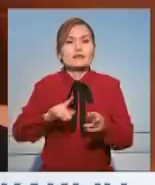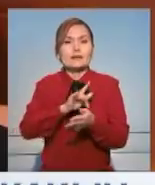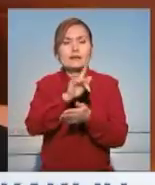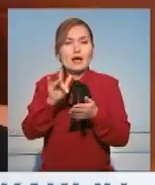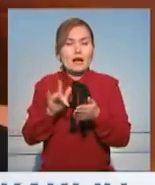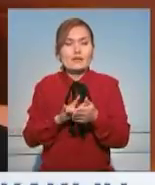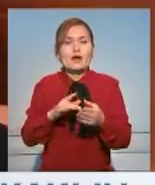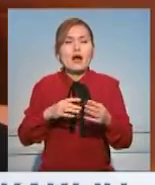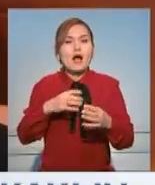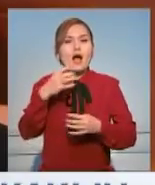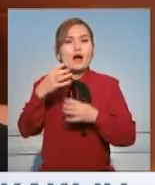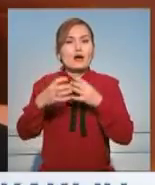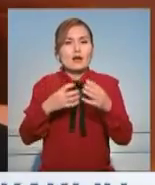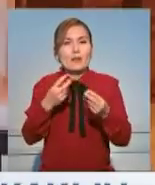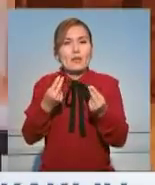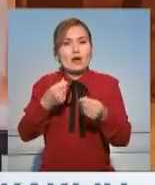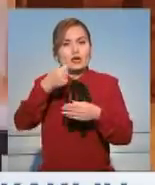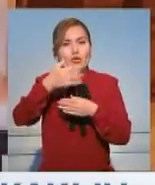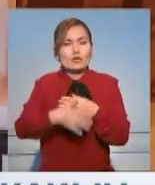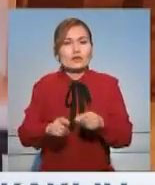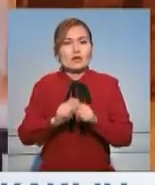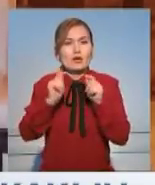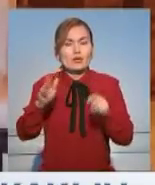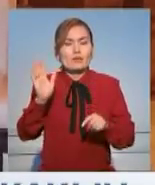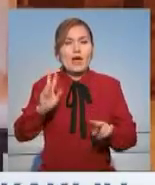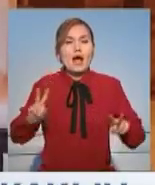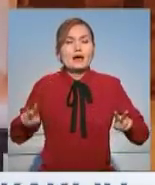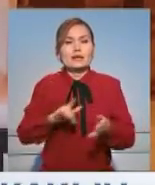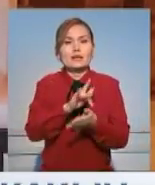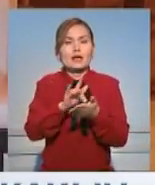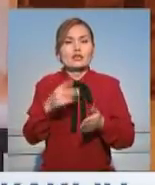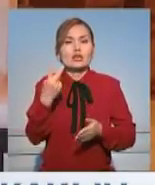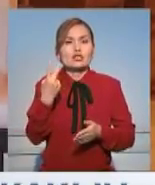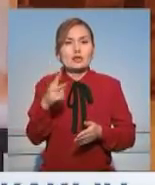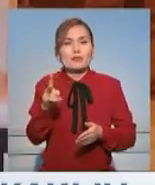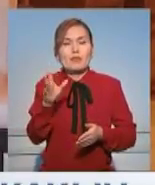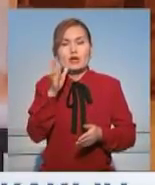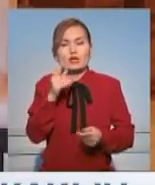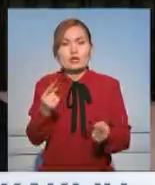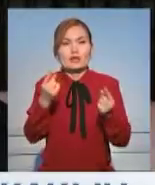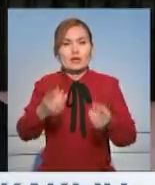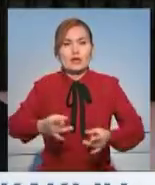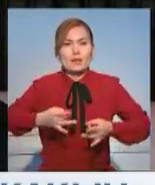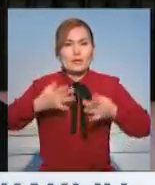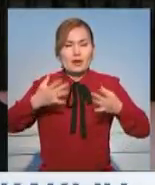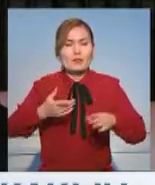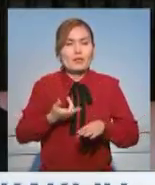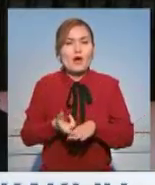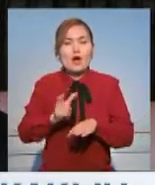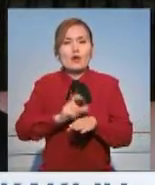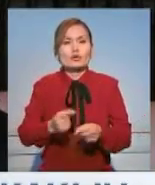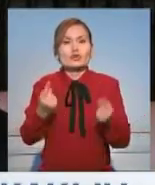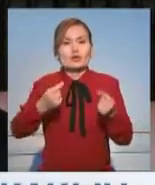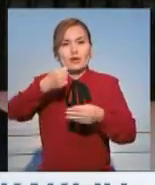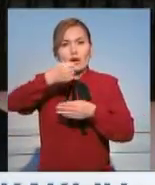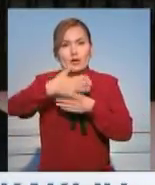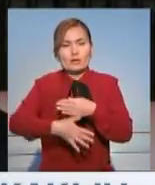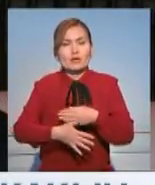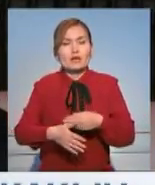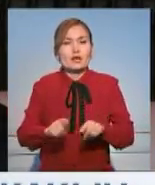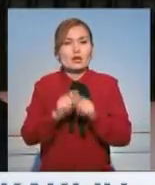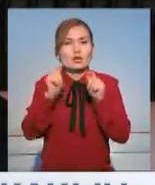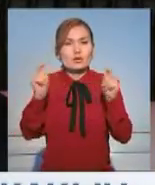ресми таныстырылады. Осылайша елорданың 20 жылдығына орай Еуразия кіндігінде әлемдік талаптарға сай қаржы орталығы өз жұмысын